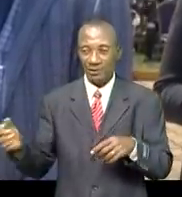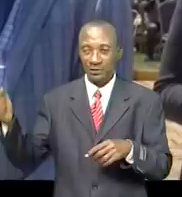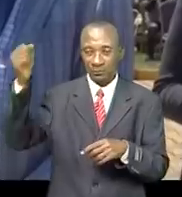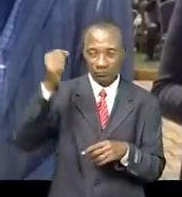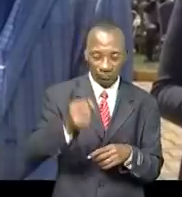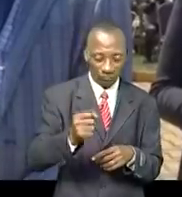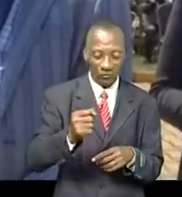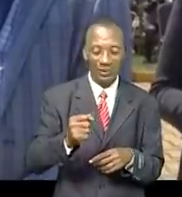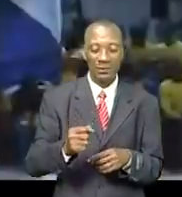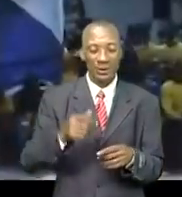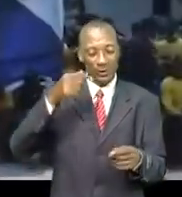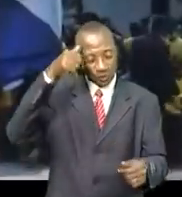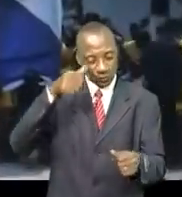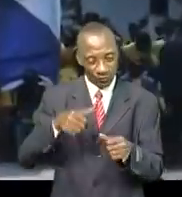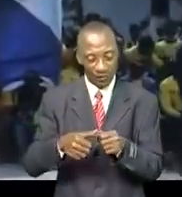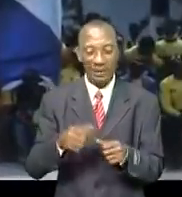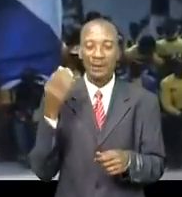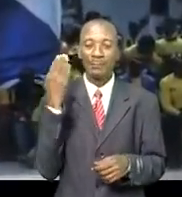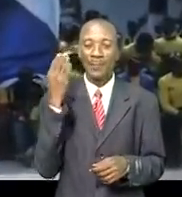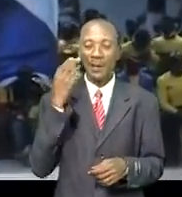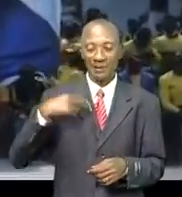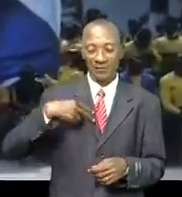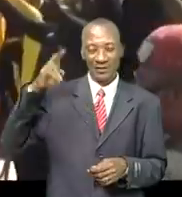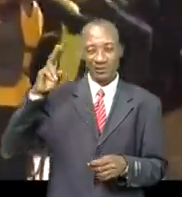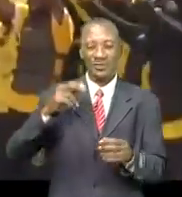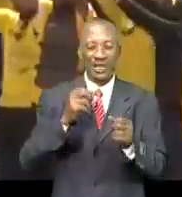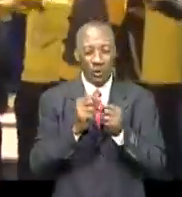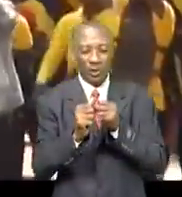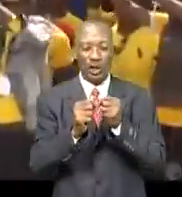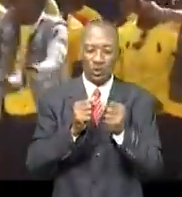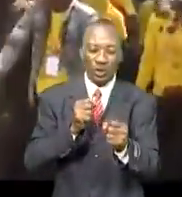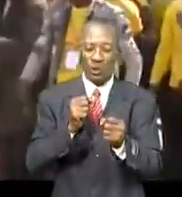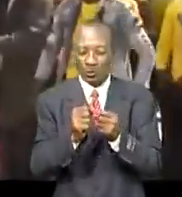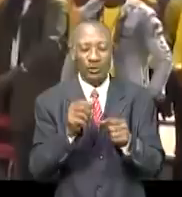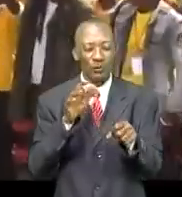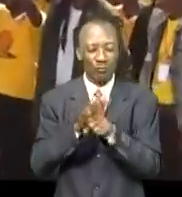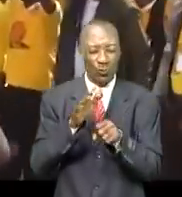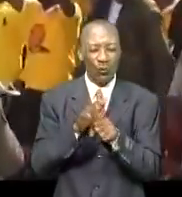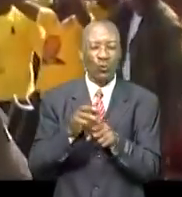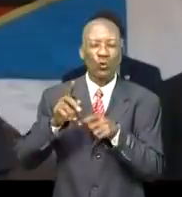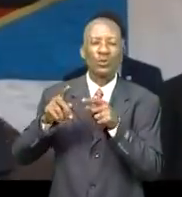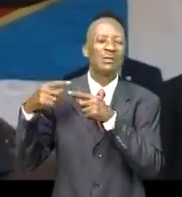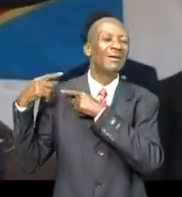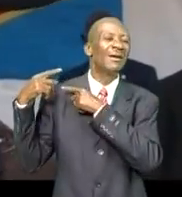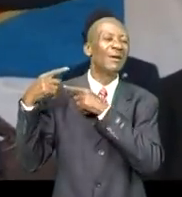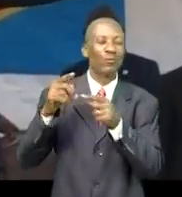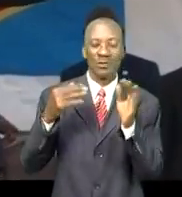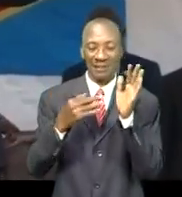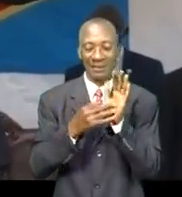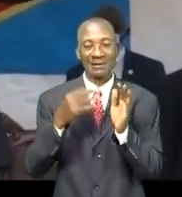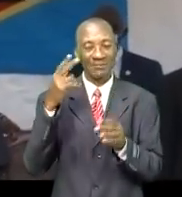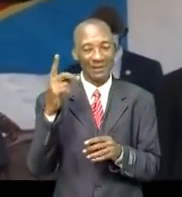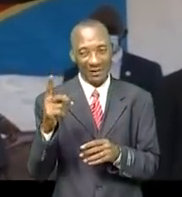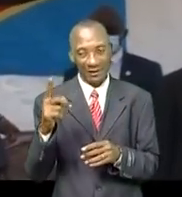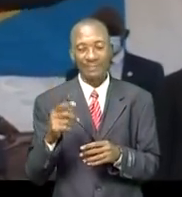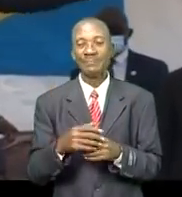12 autres collègues parlementaires, parmi lesquels Dr. Étienne Tshisekedi Wamulumba. Comme il l'avait déclaré la veille